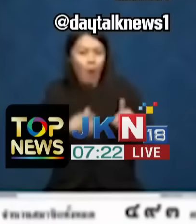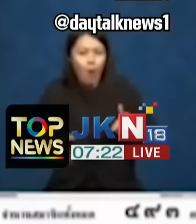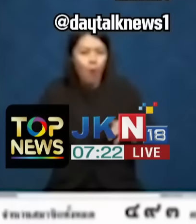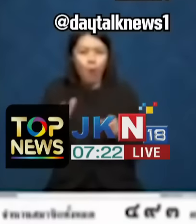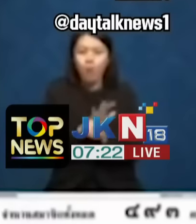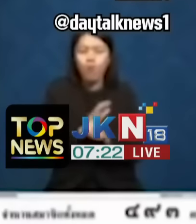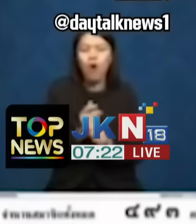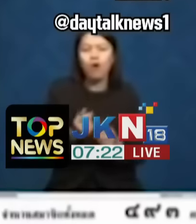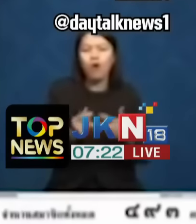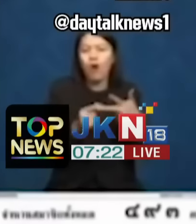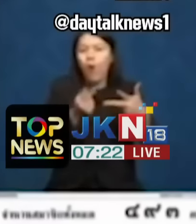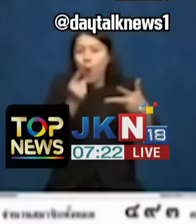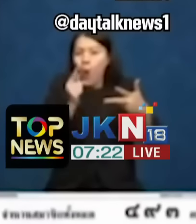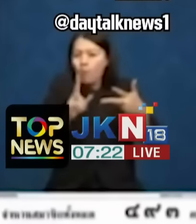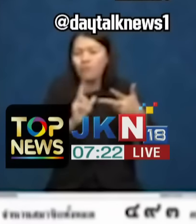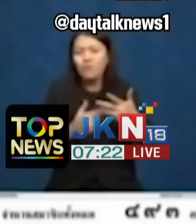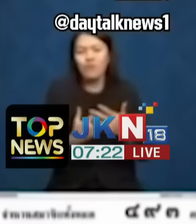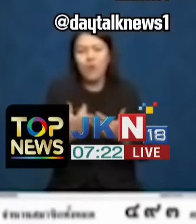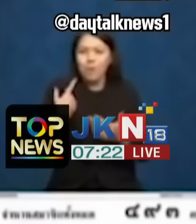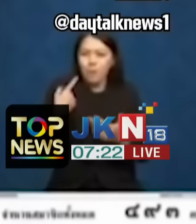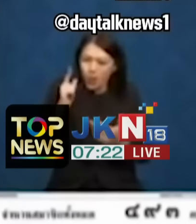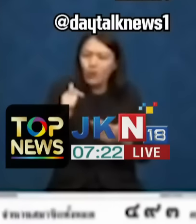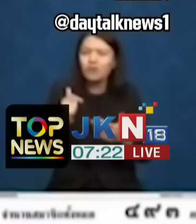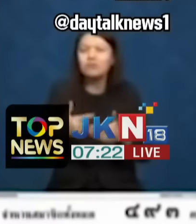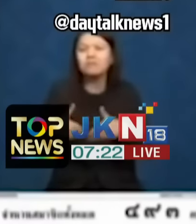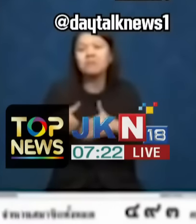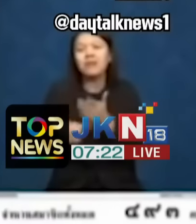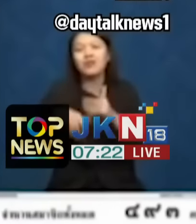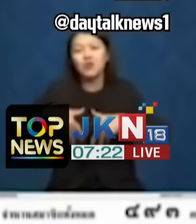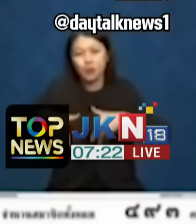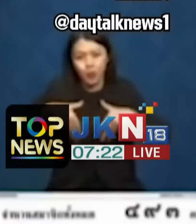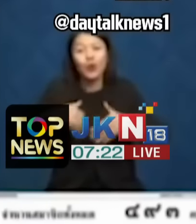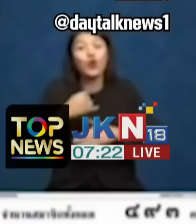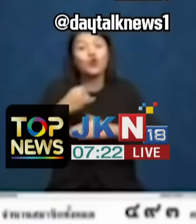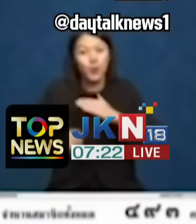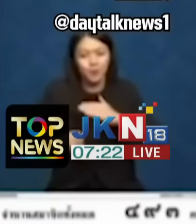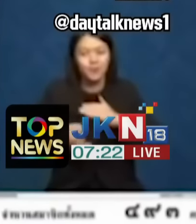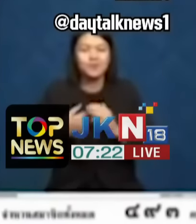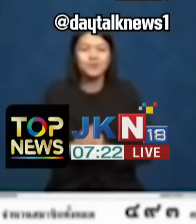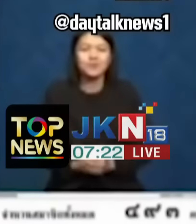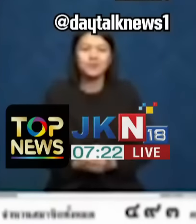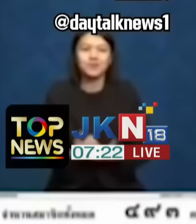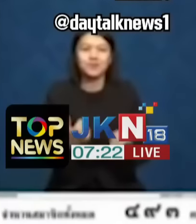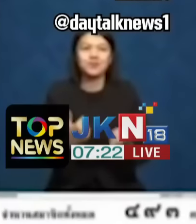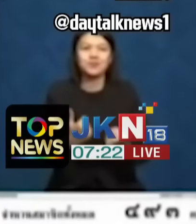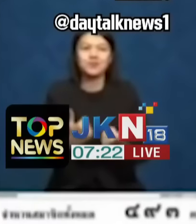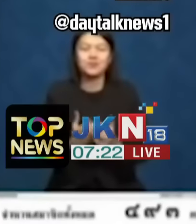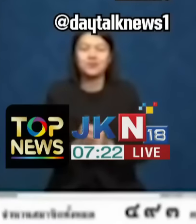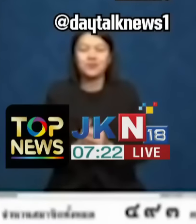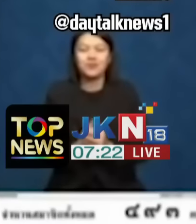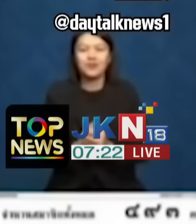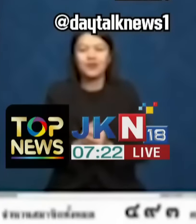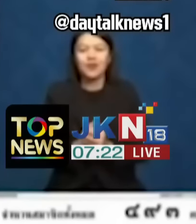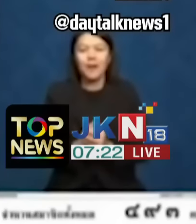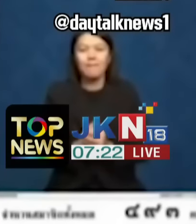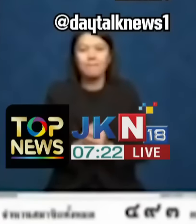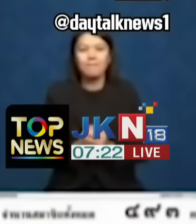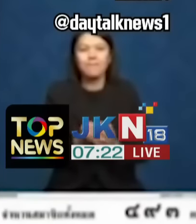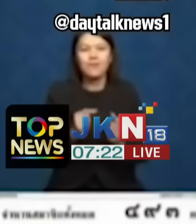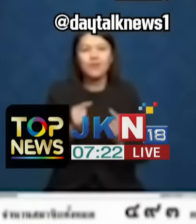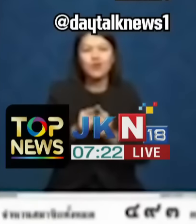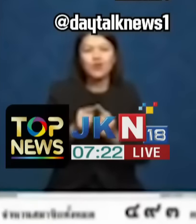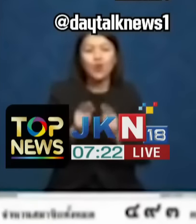องคุ้มเพราะมันคือภาษีประชาชนและต้องจบด้วยอันนี้ครับไม่จบไม่ได้เพราะว่าช่วงนี้กำลังเทรนมาแรงก็คือเรื่องของกลอนโอ้ยไปฝึกเ